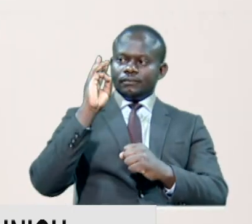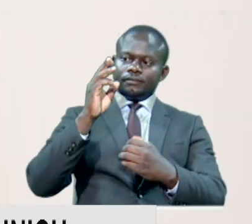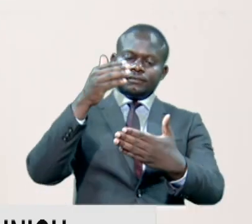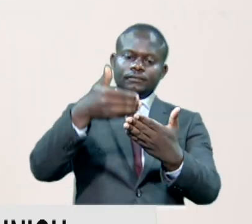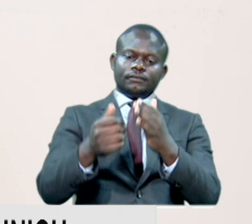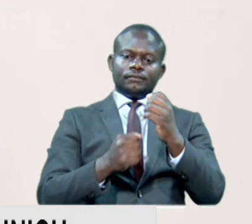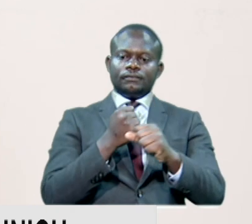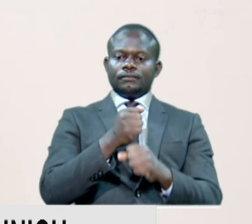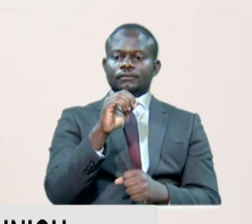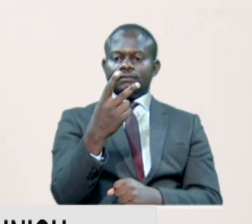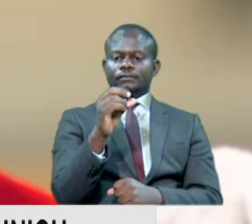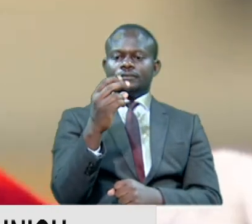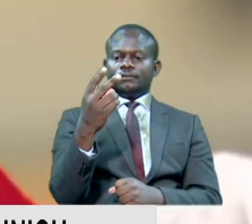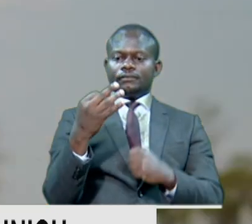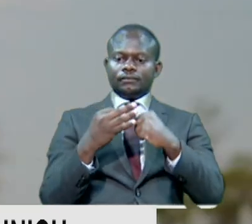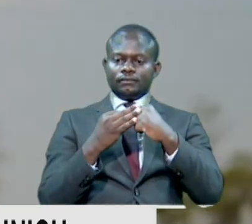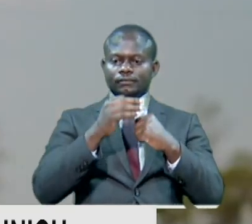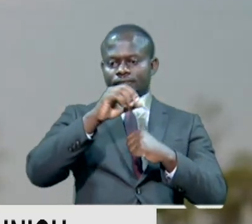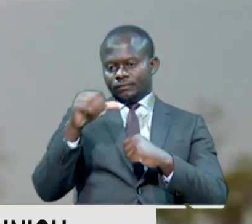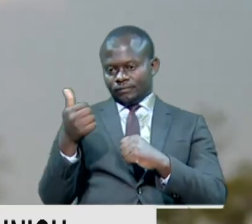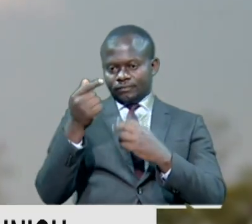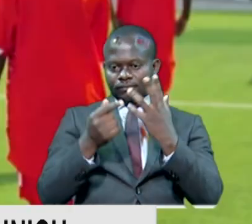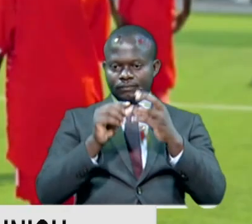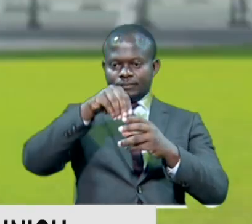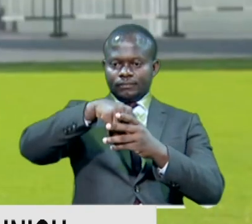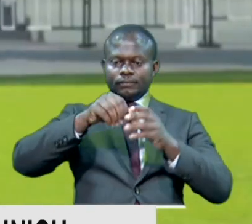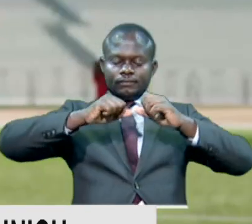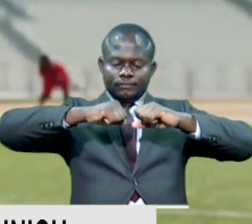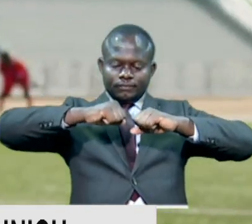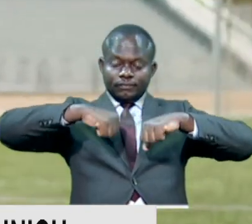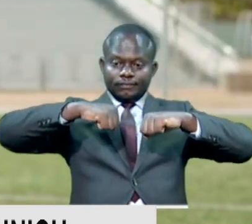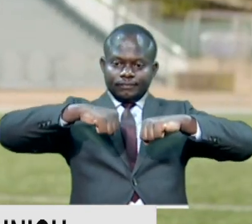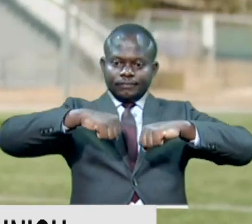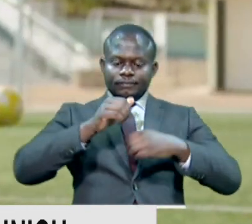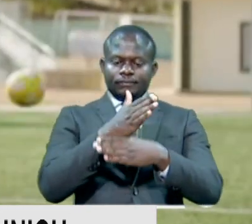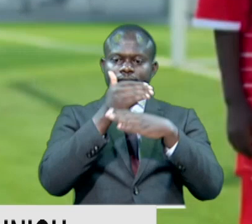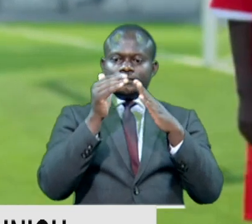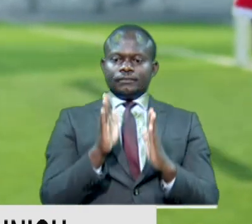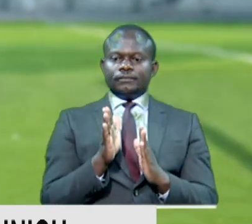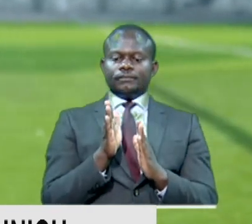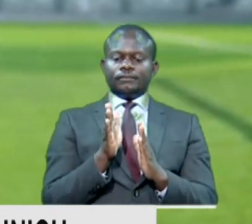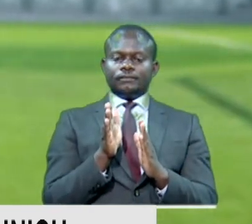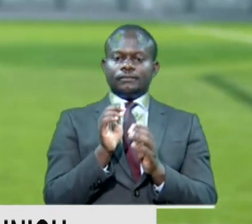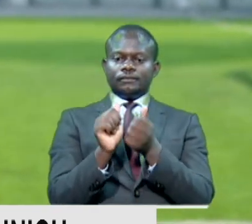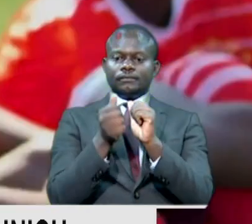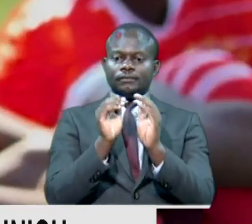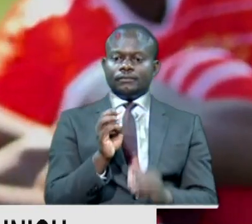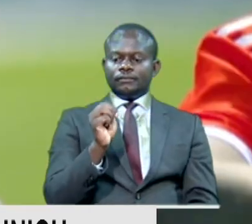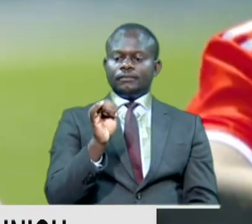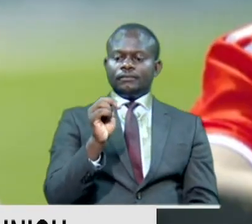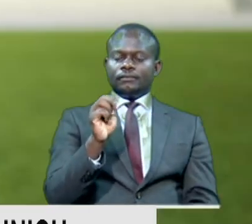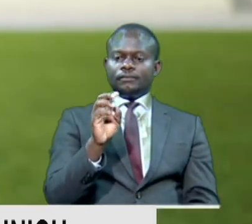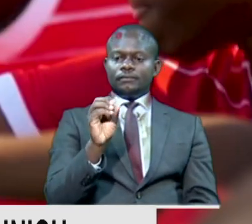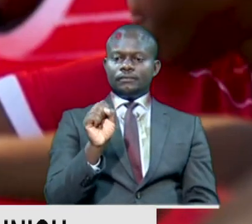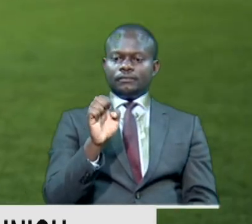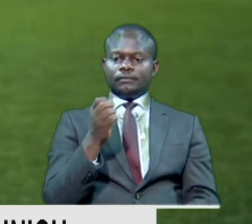wa 2028 kubindi bikubiye muri aya masezerano ministre wa sport Mimoza Munyangaju Aurore yaganiriye